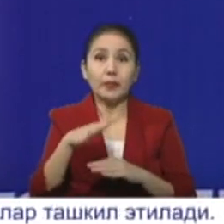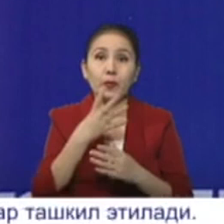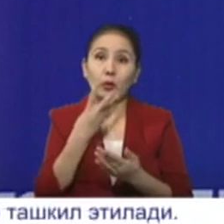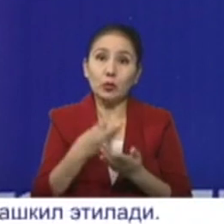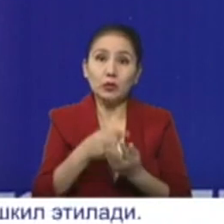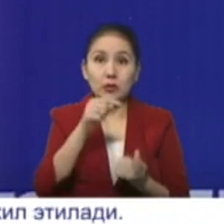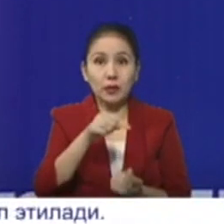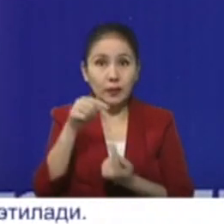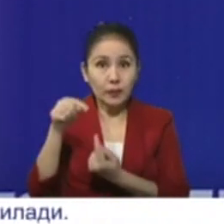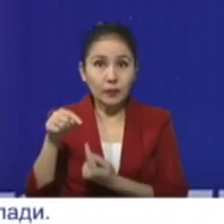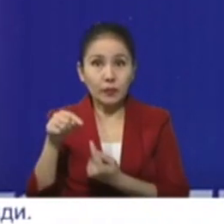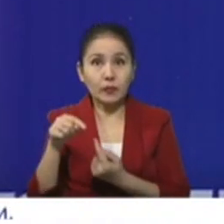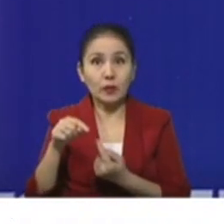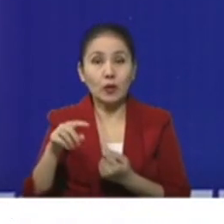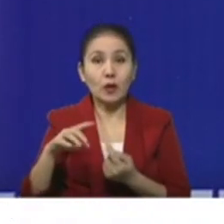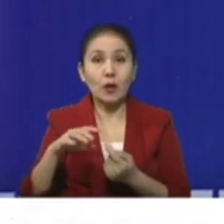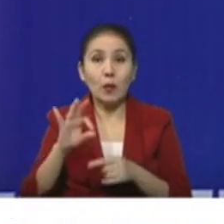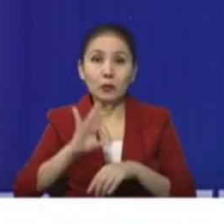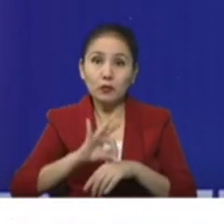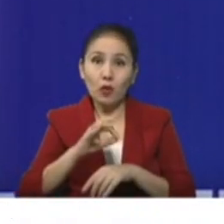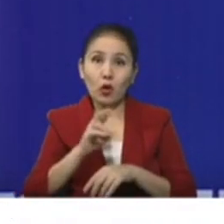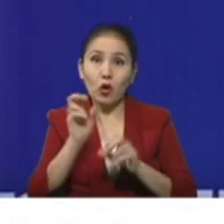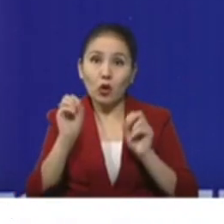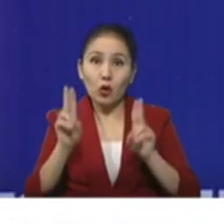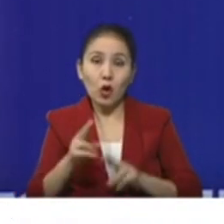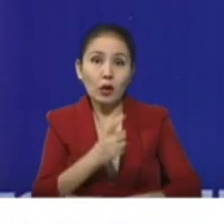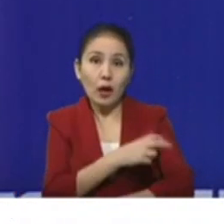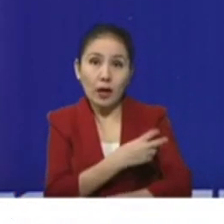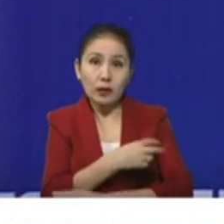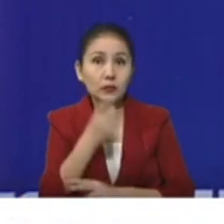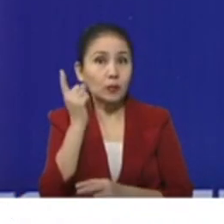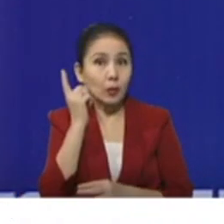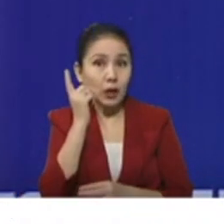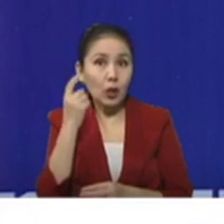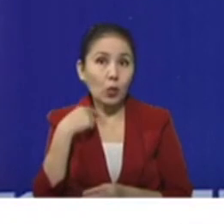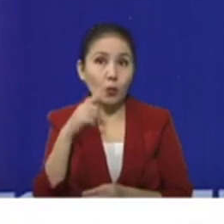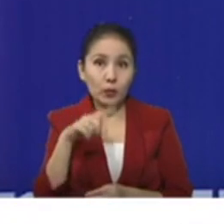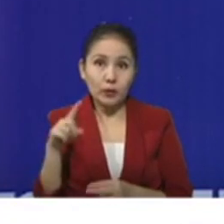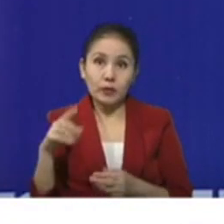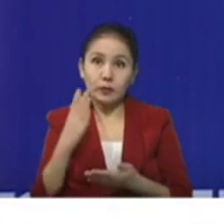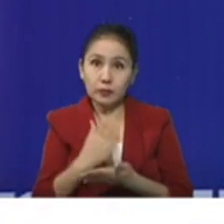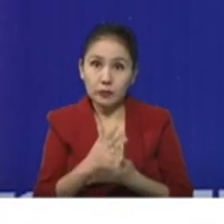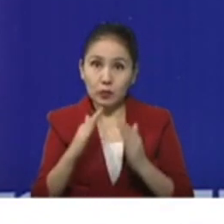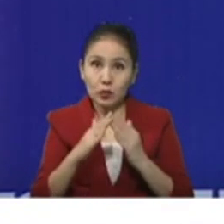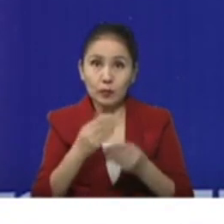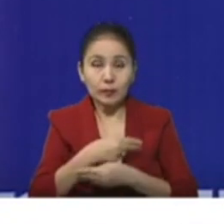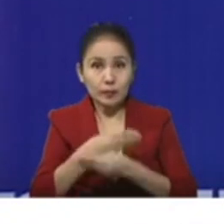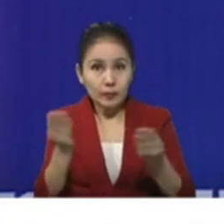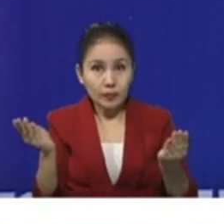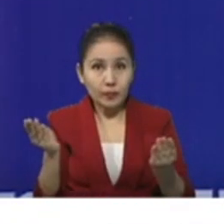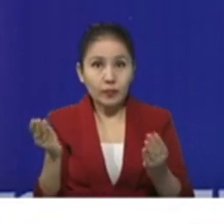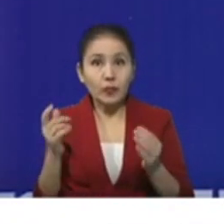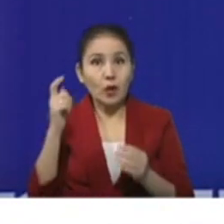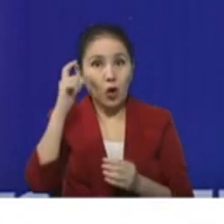bo'yicha umumiy amaliyot shifokorlarining telefonlari, mobil telefonlari barcha xonadonlarga hozir tarqatilmoqda,